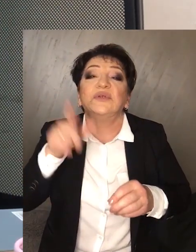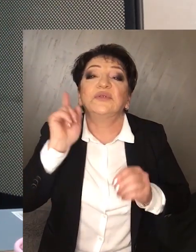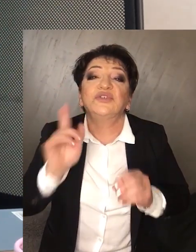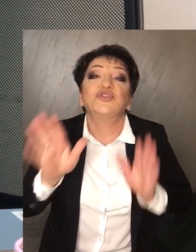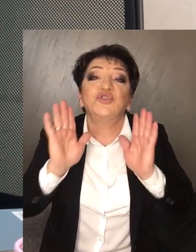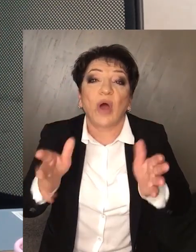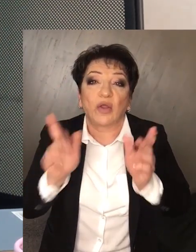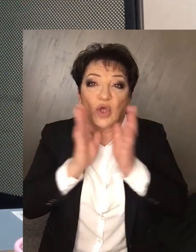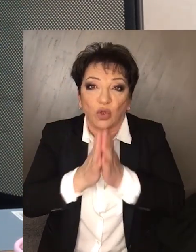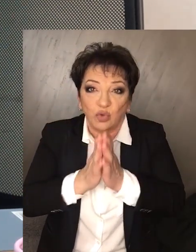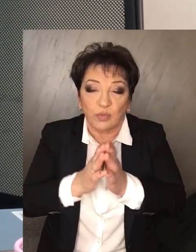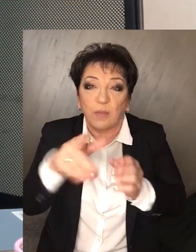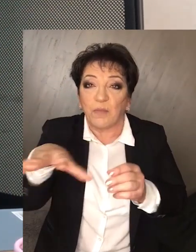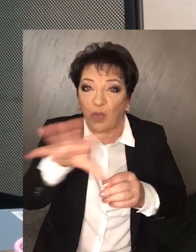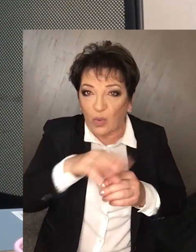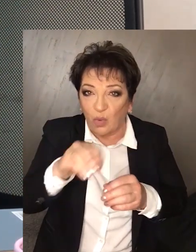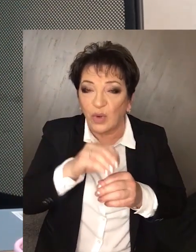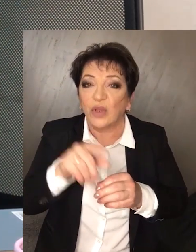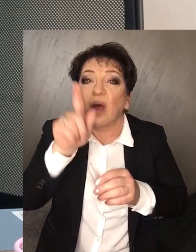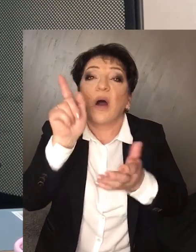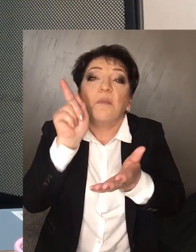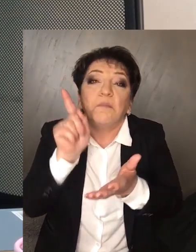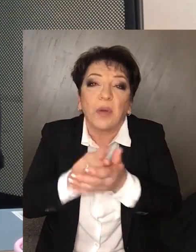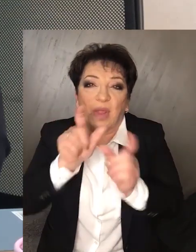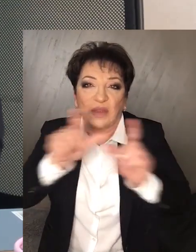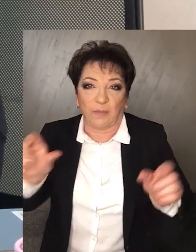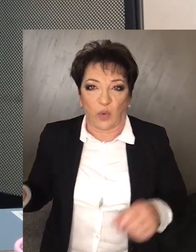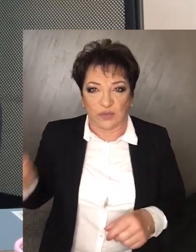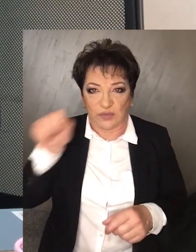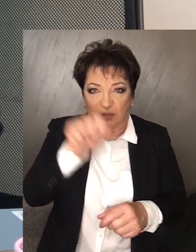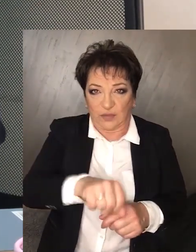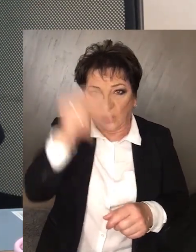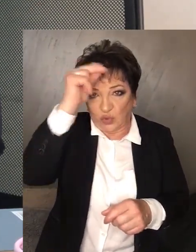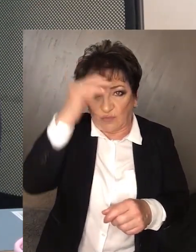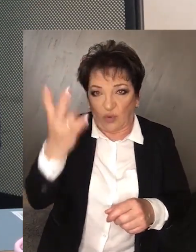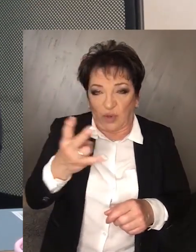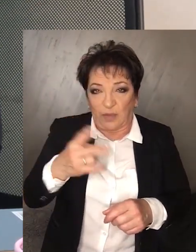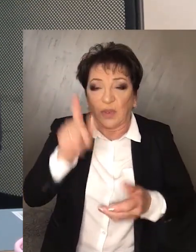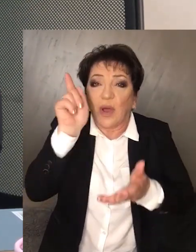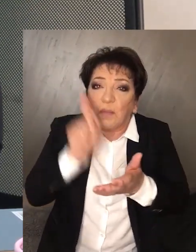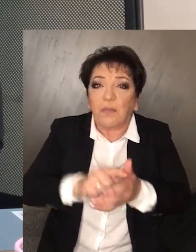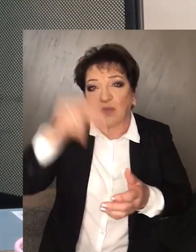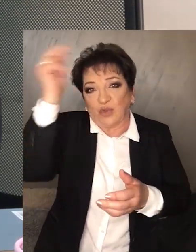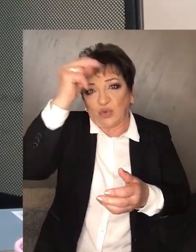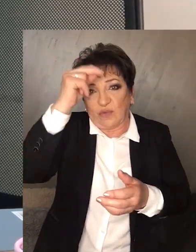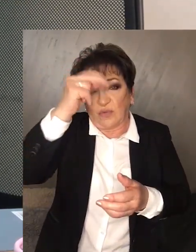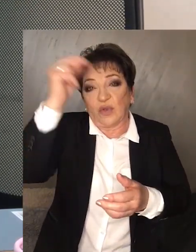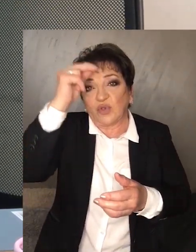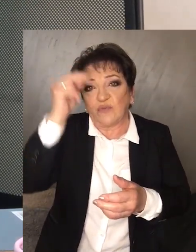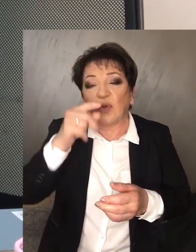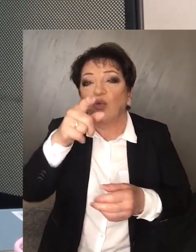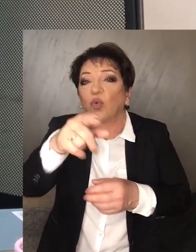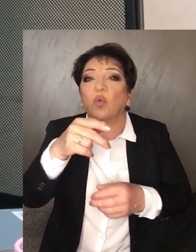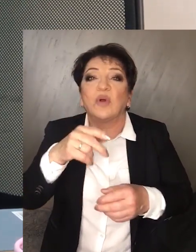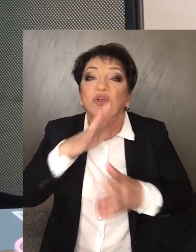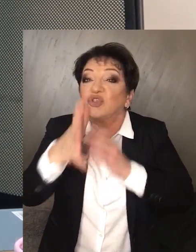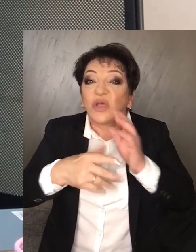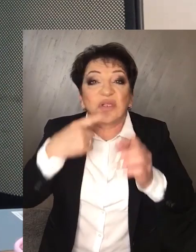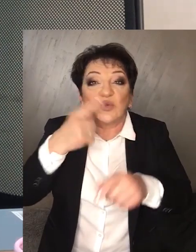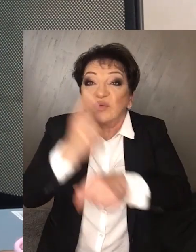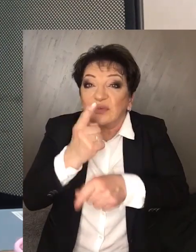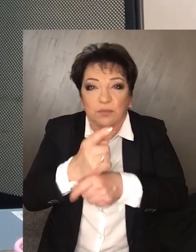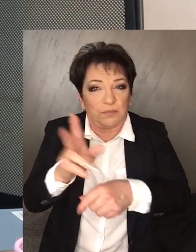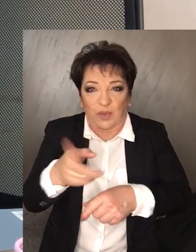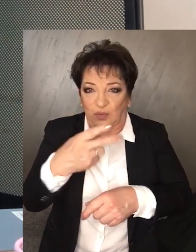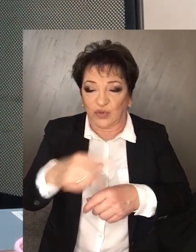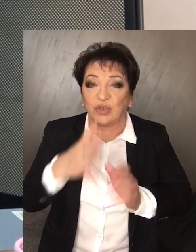խնդիր ունեն, լսողության խնդիր ունեն, իրենք չեն կարող։ Ուղղակի խնդրում եմ, շատ խնդրում եմ, բերեք դպրոց։